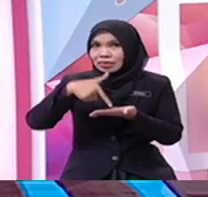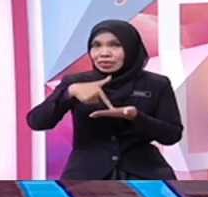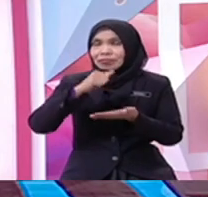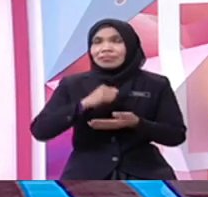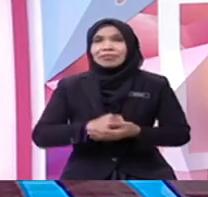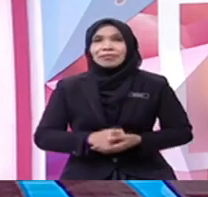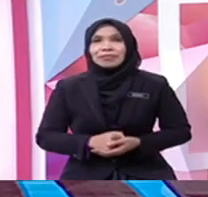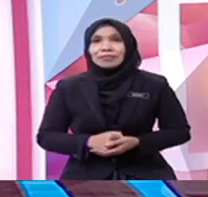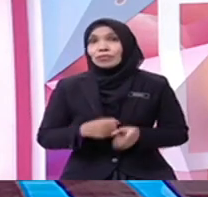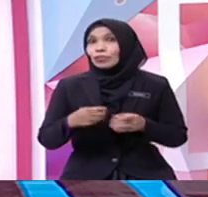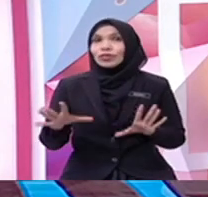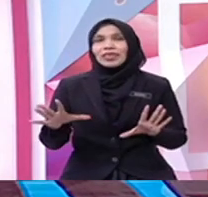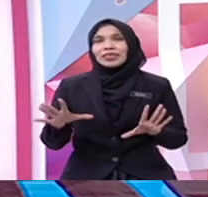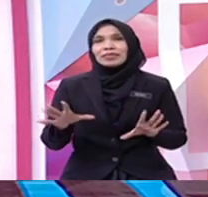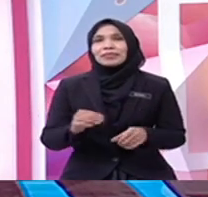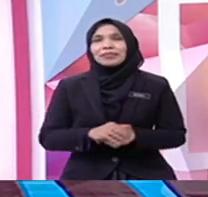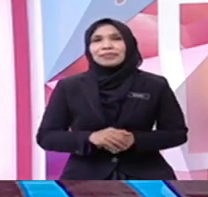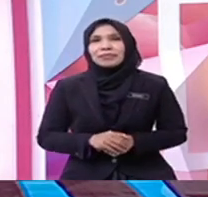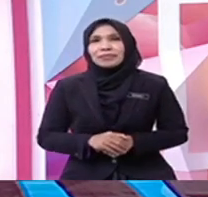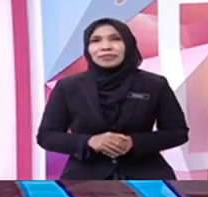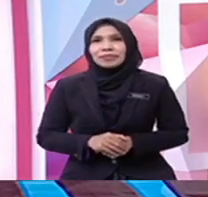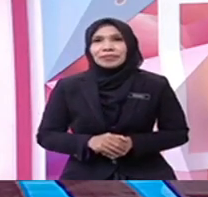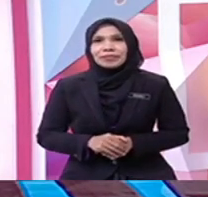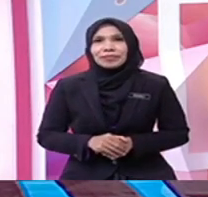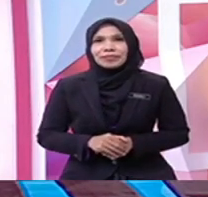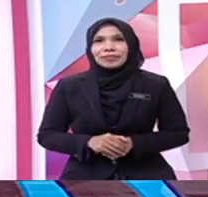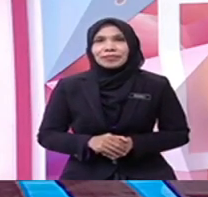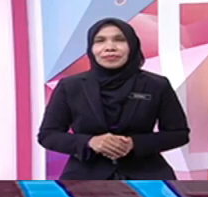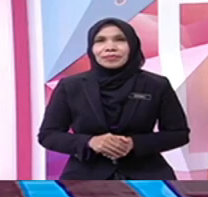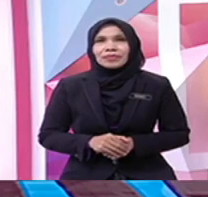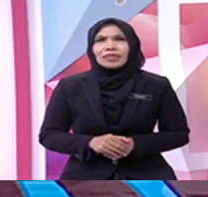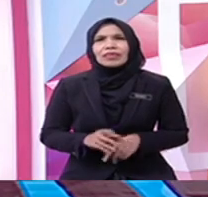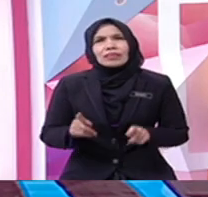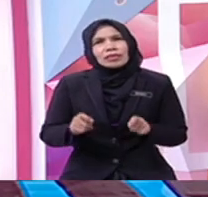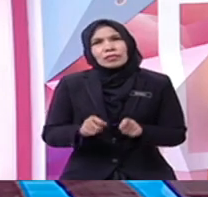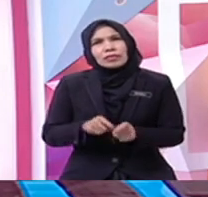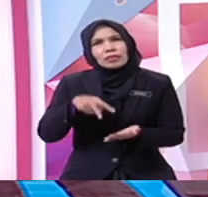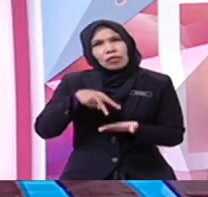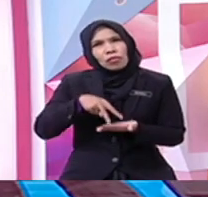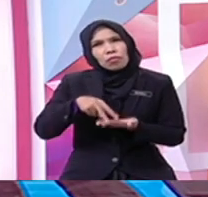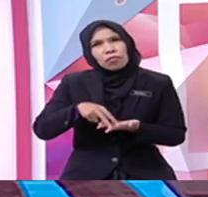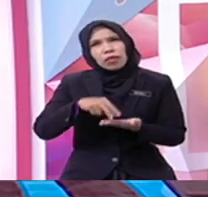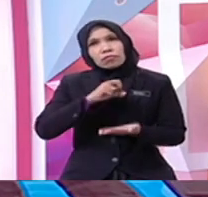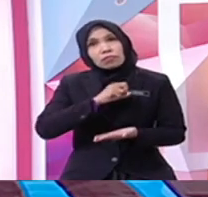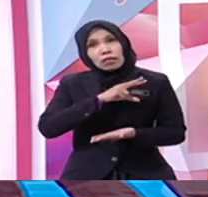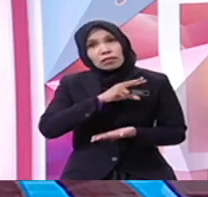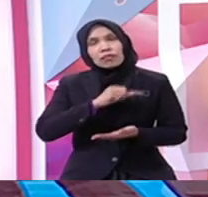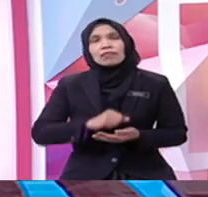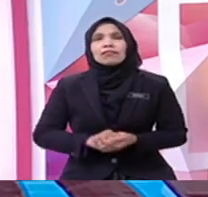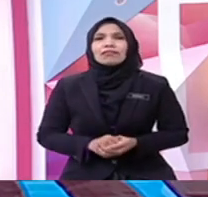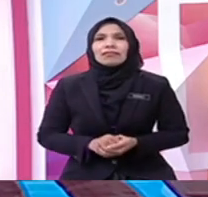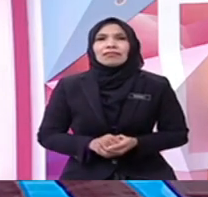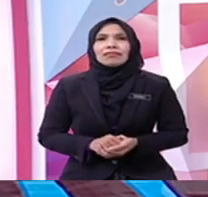okydo setuju dengan melompat-lompat Kakak jangan lupa nanti aja